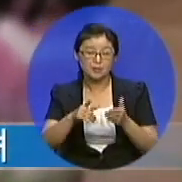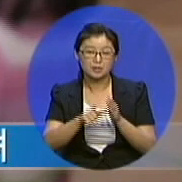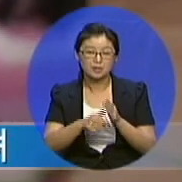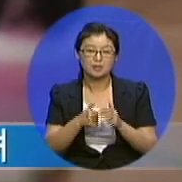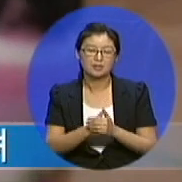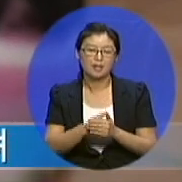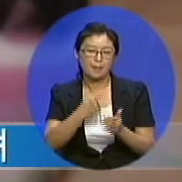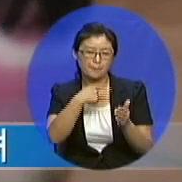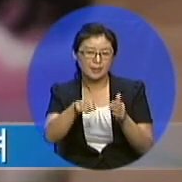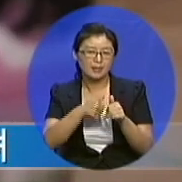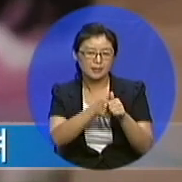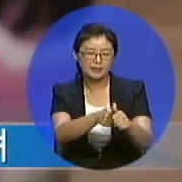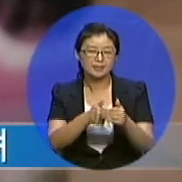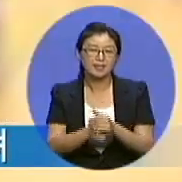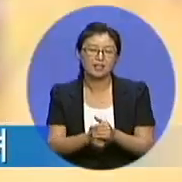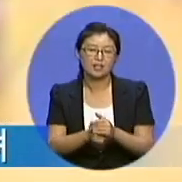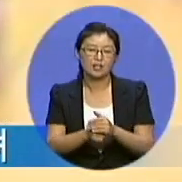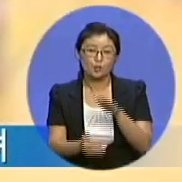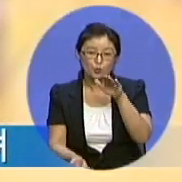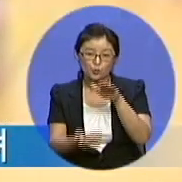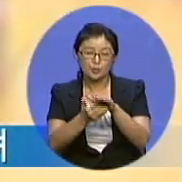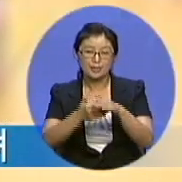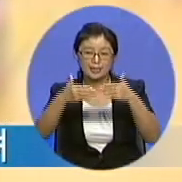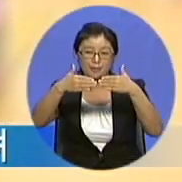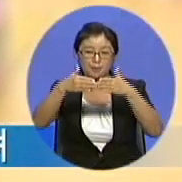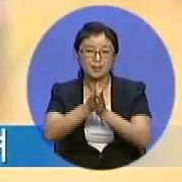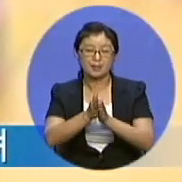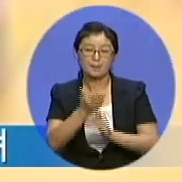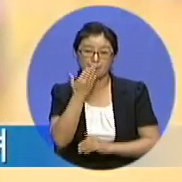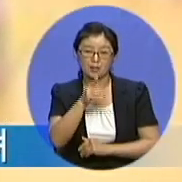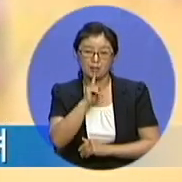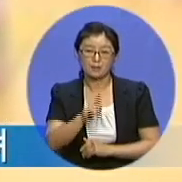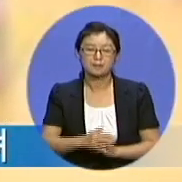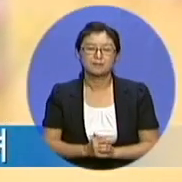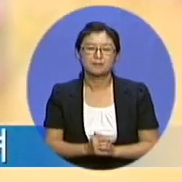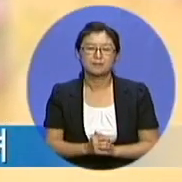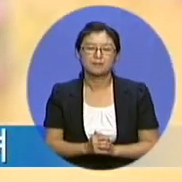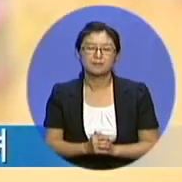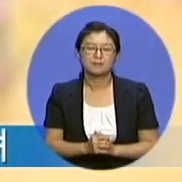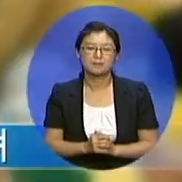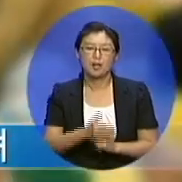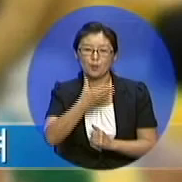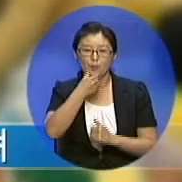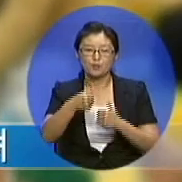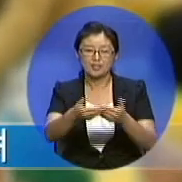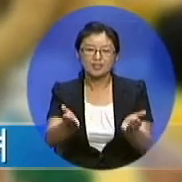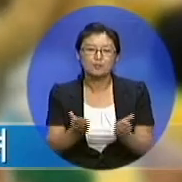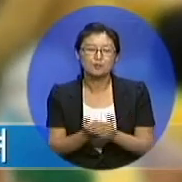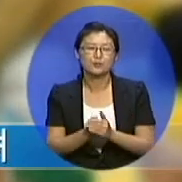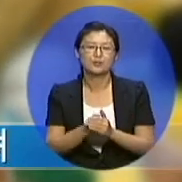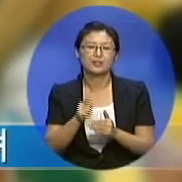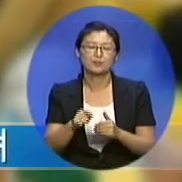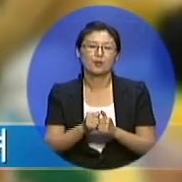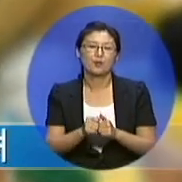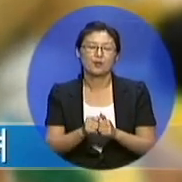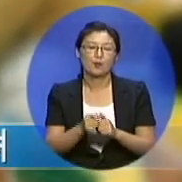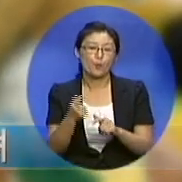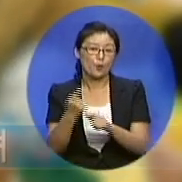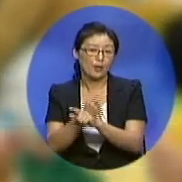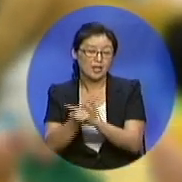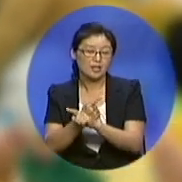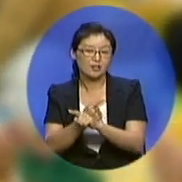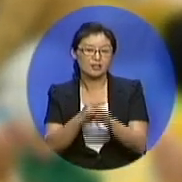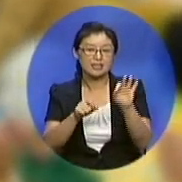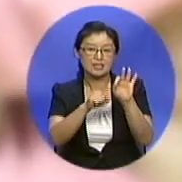피해의 심각성에 따라 최대 시설 폐쇄가 가능하다고 말했습니다. 한편 복지부는 근본 일부 개정안을 오는